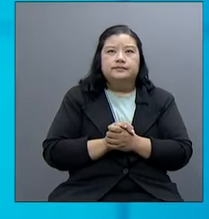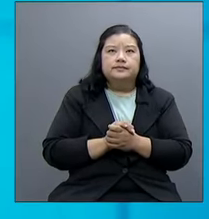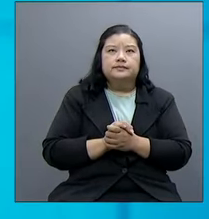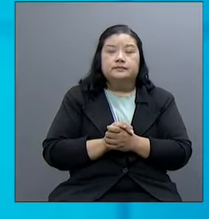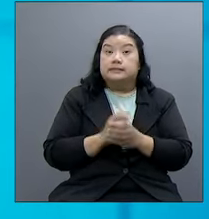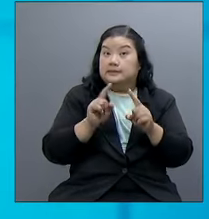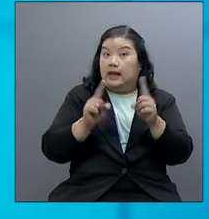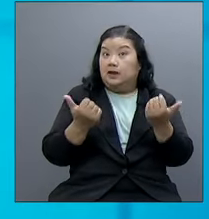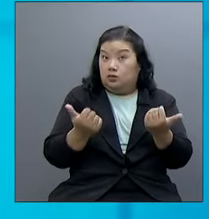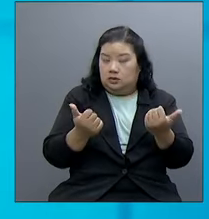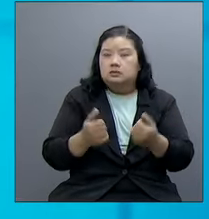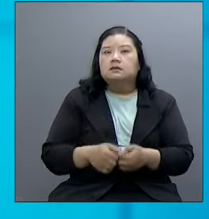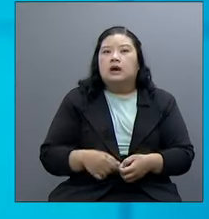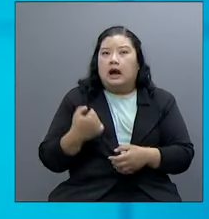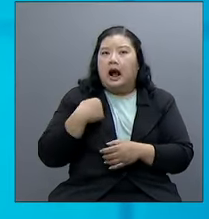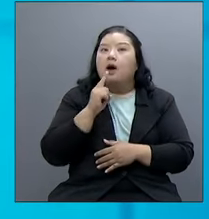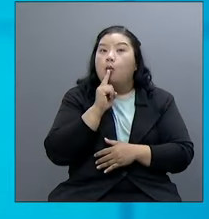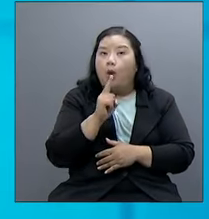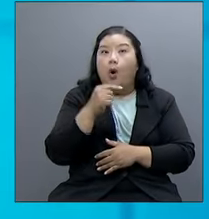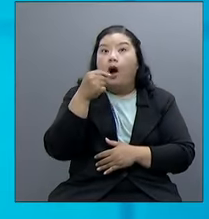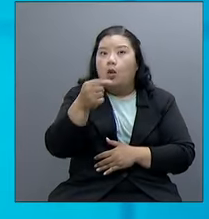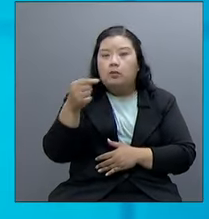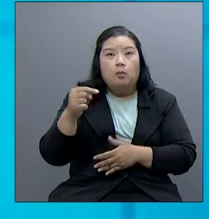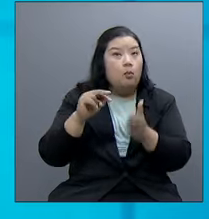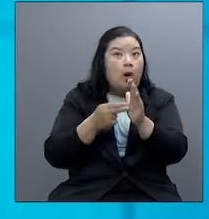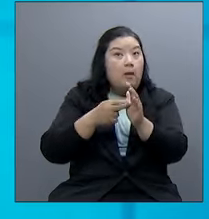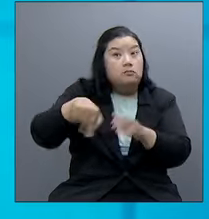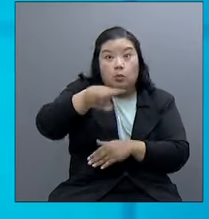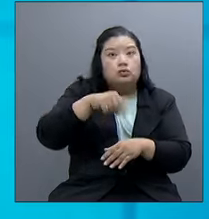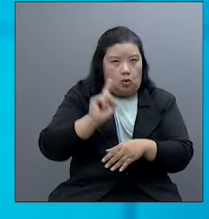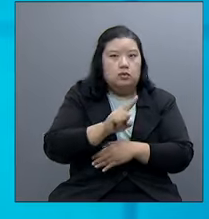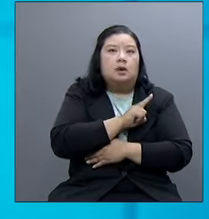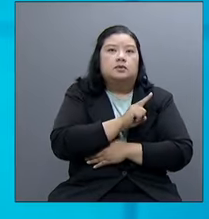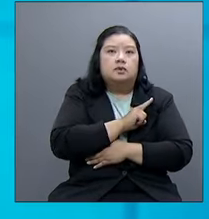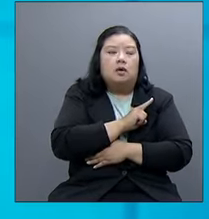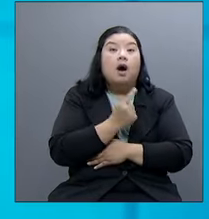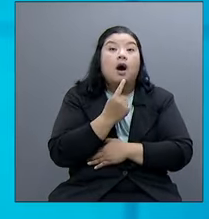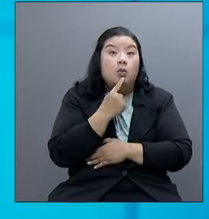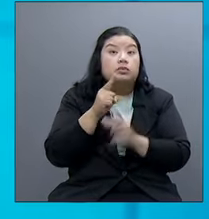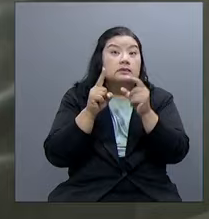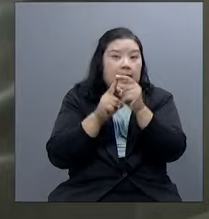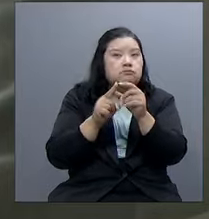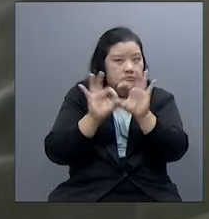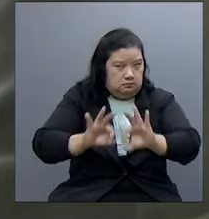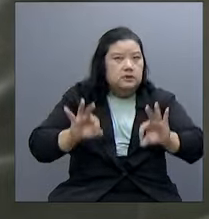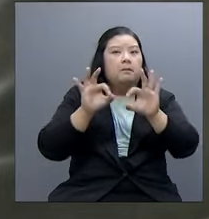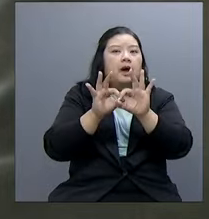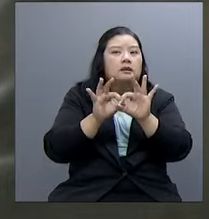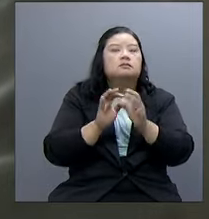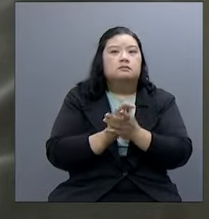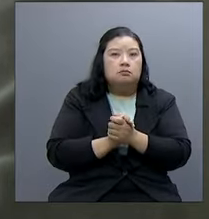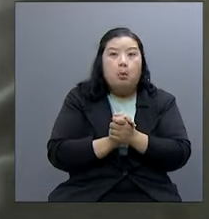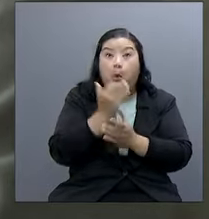ปัจจุบัน เรื่องขการหมลี่ เปตเรื่องของชดคนครับการตรองคำพูด เปเรื่องที่สำคัญมากเพรา saben